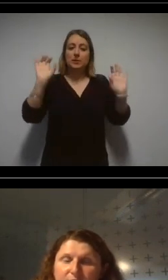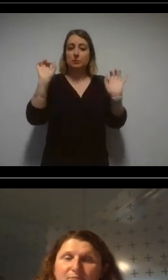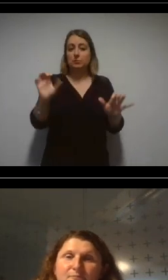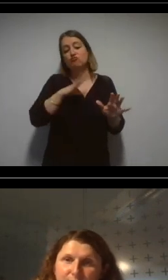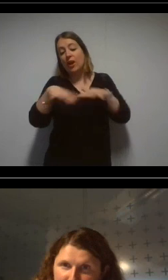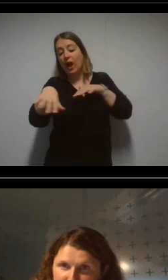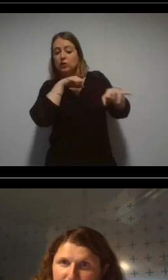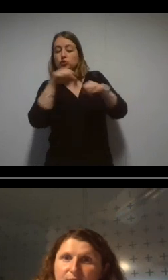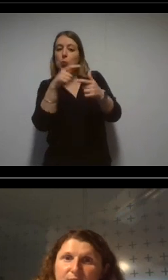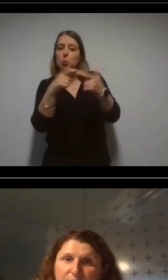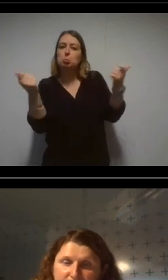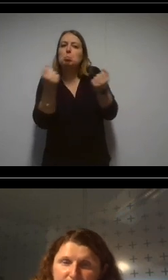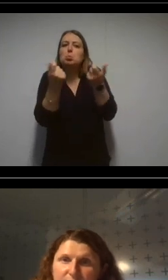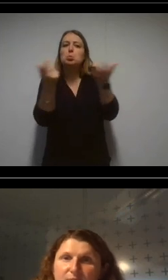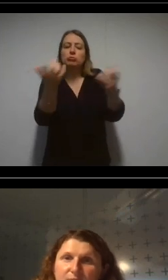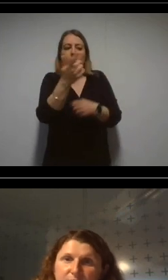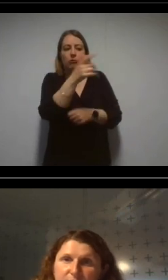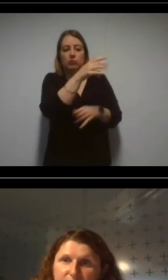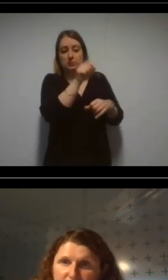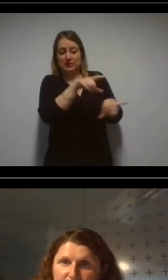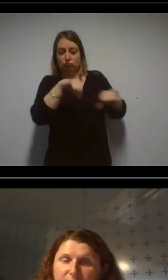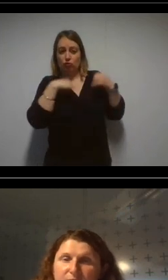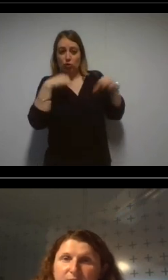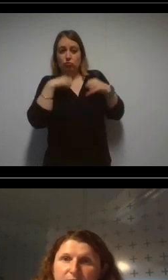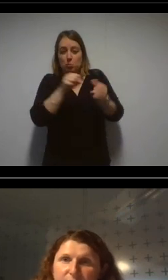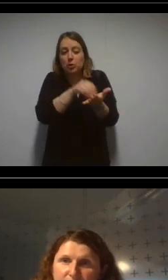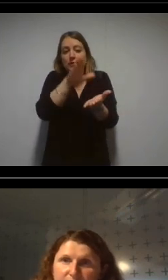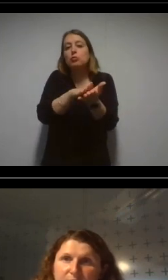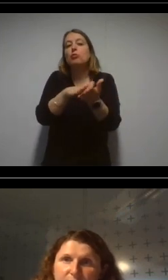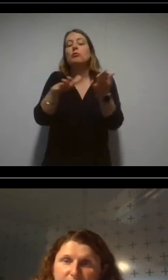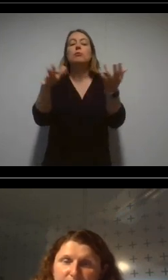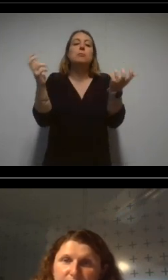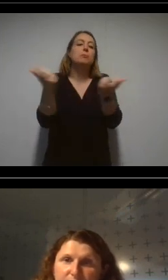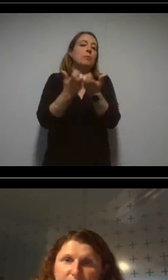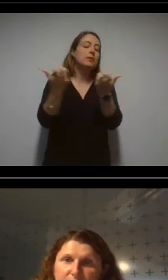actions sur lesquelles il va pouvoir s'inscrire,